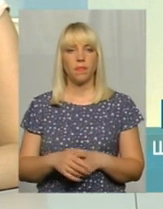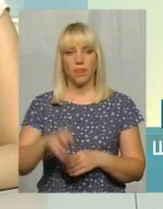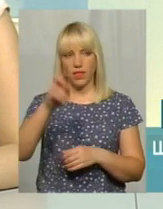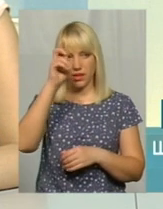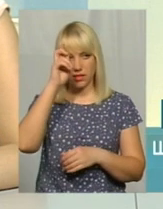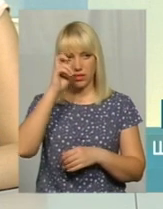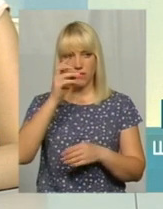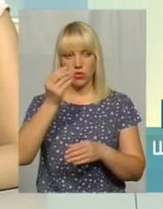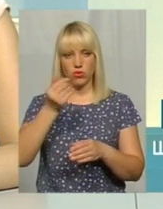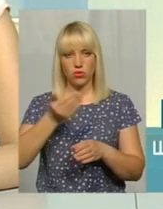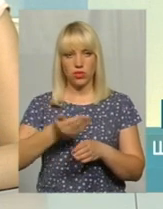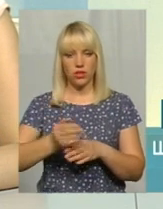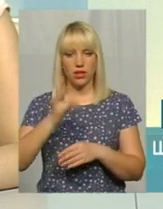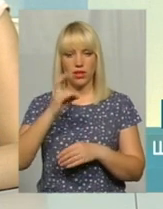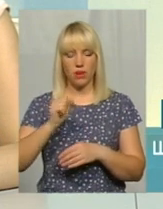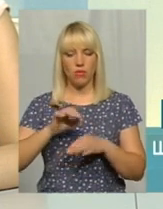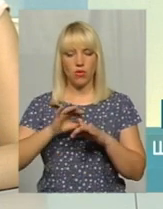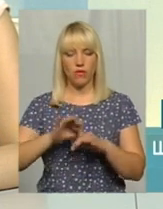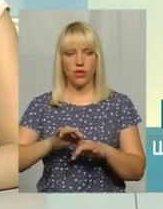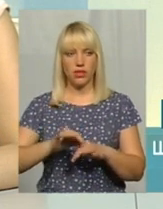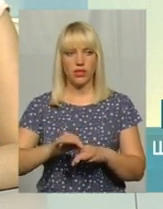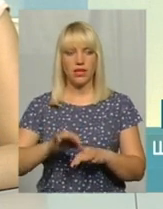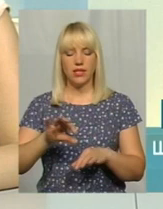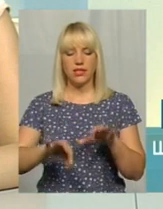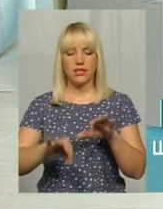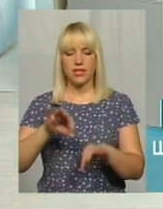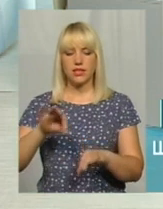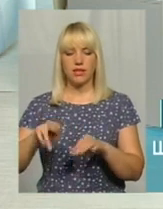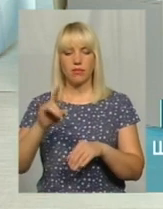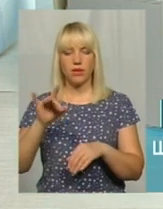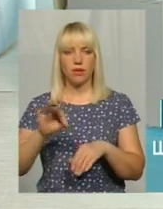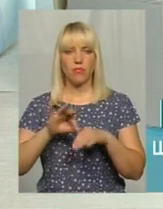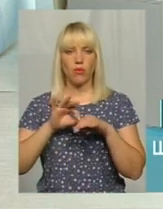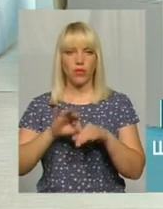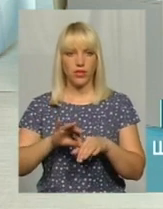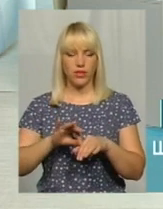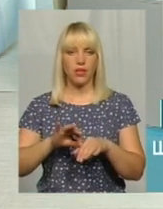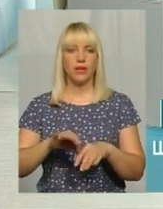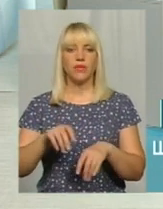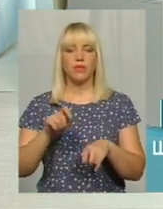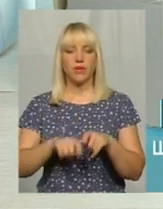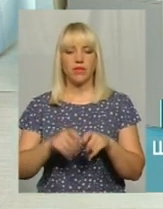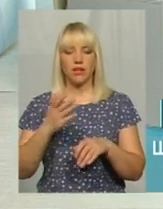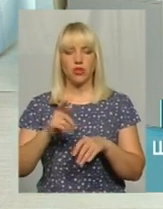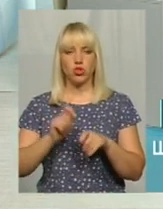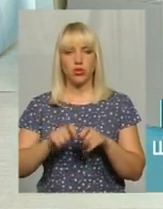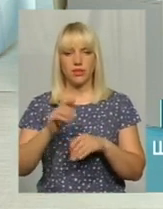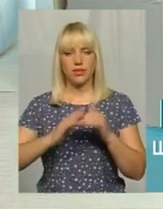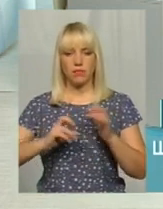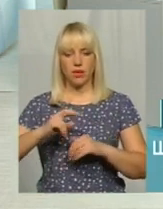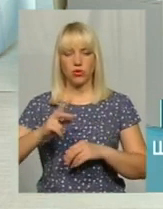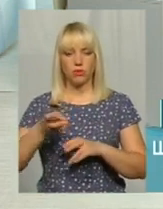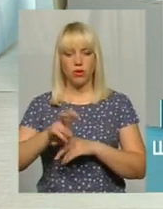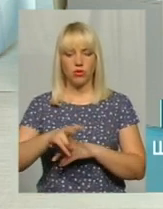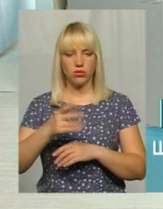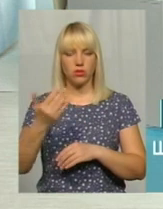державою виділені кошти на проведення відбору зразків при проведенні перевірки. Якщо інспектор приходить на перевірку, і у нього